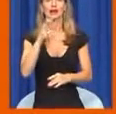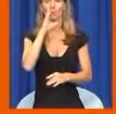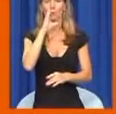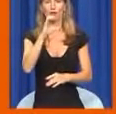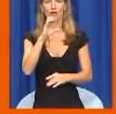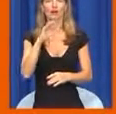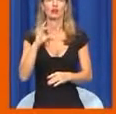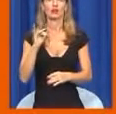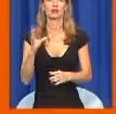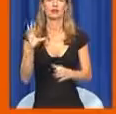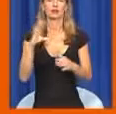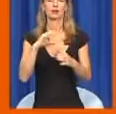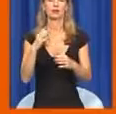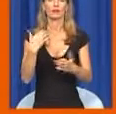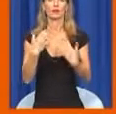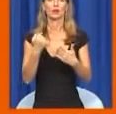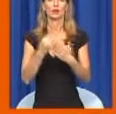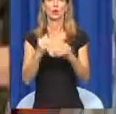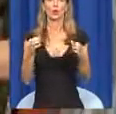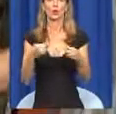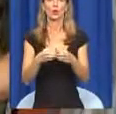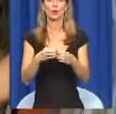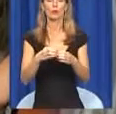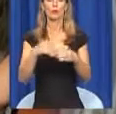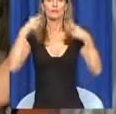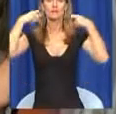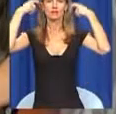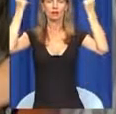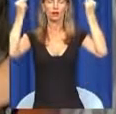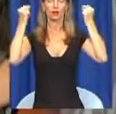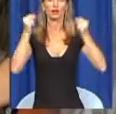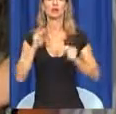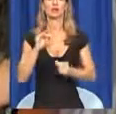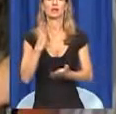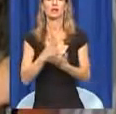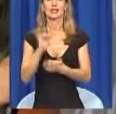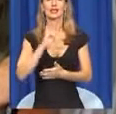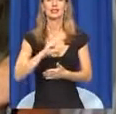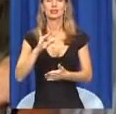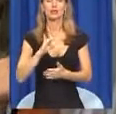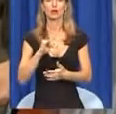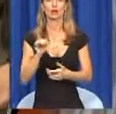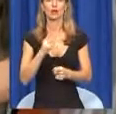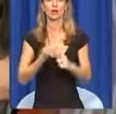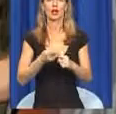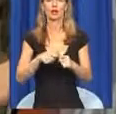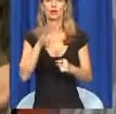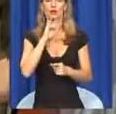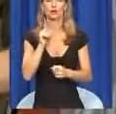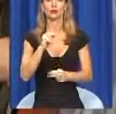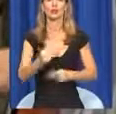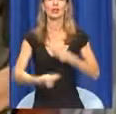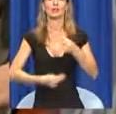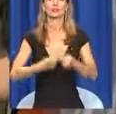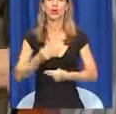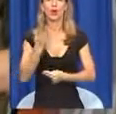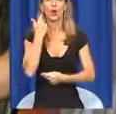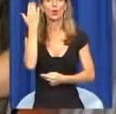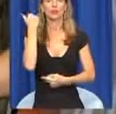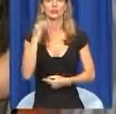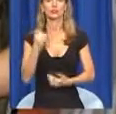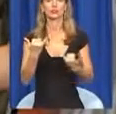групі вівчарок та має з ними велику схожість. І більше того, я тобі скажу, що є історія про те, що ці собаки, їх нащадки та пращури колись і